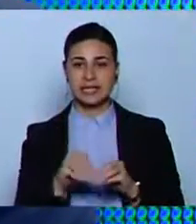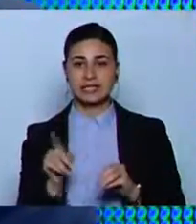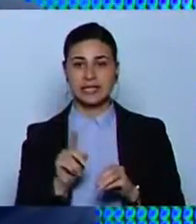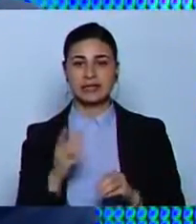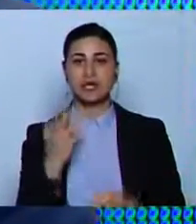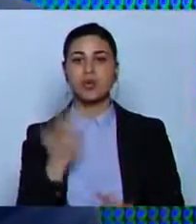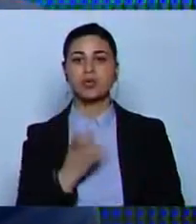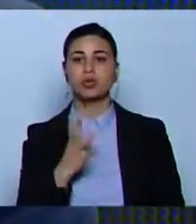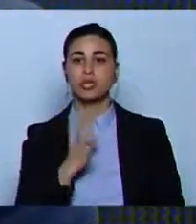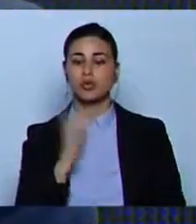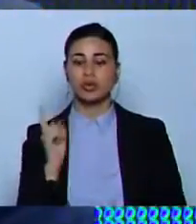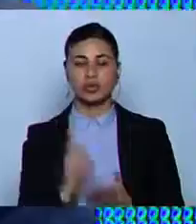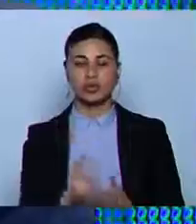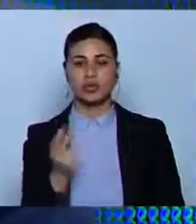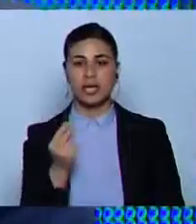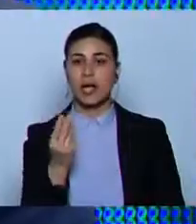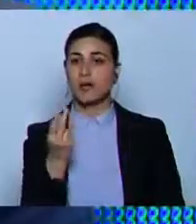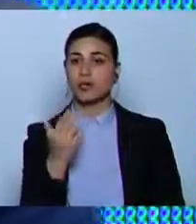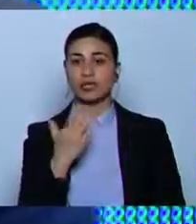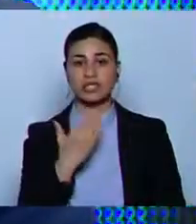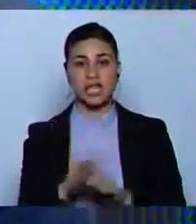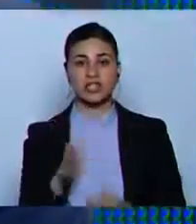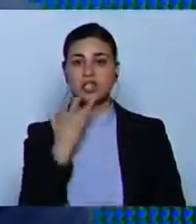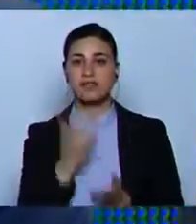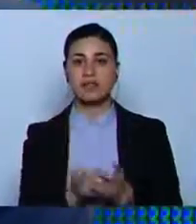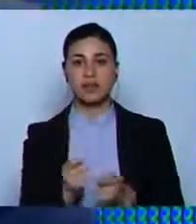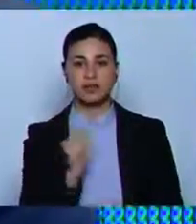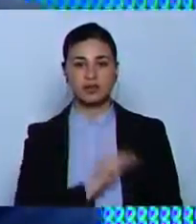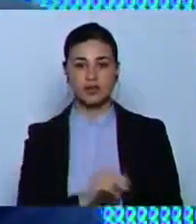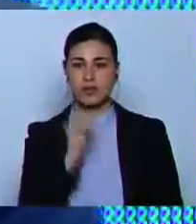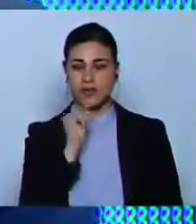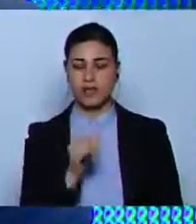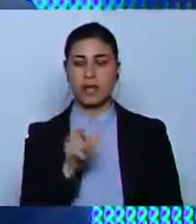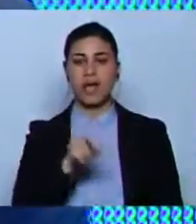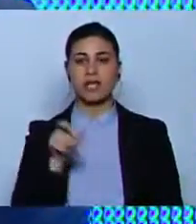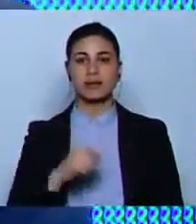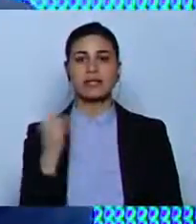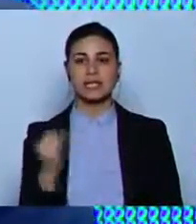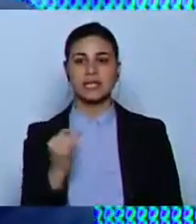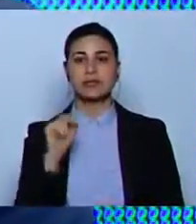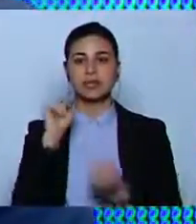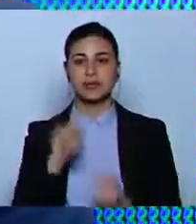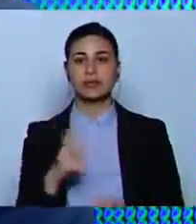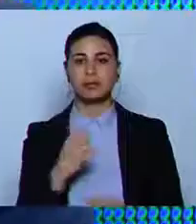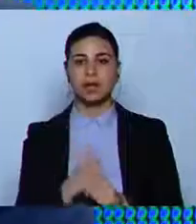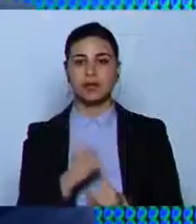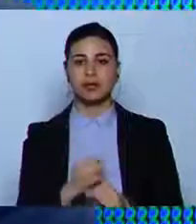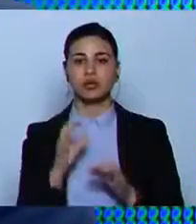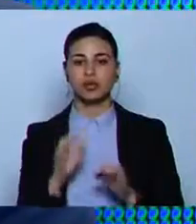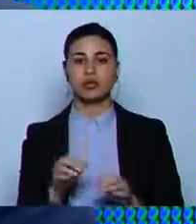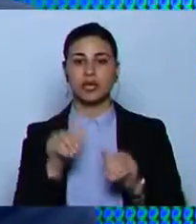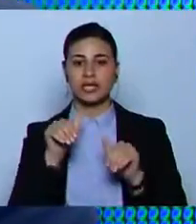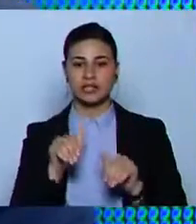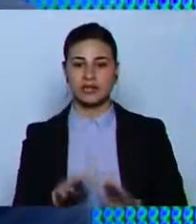დეცენტრალიზაციას უნდა ქონდეს თანხები. უფულოდ თვითმმართველობა ვერ იმუშავებს. ჩვენ უნდა ქონდეს იმის საშუალება, რომ მოსახლეობის ინტერესების შესაბამისად გავაკეთოს სწორი